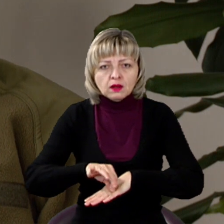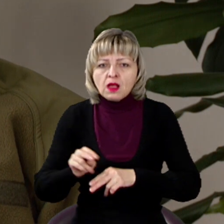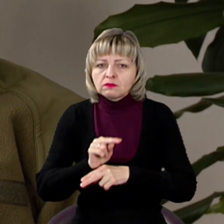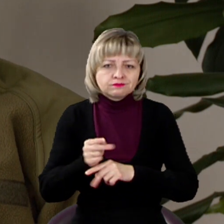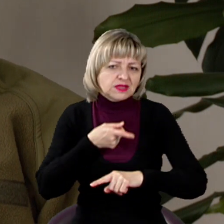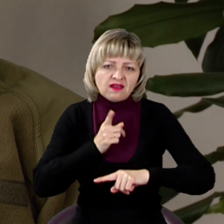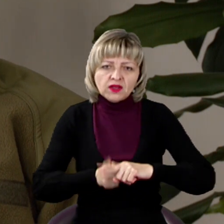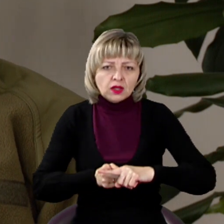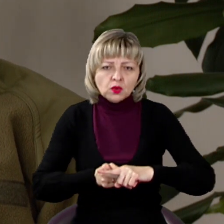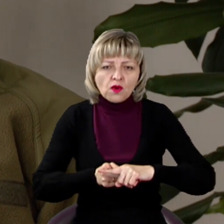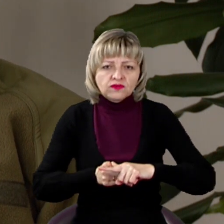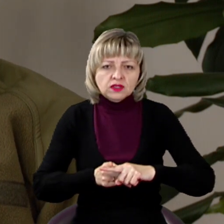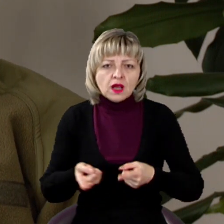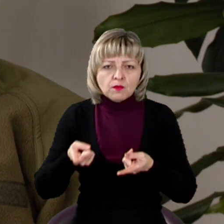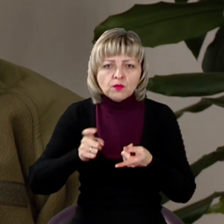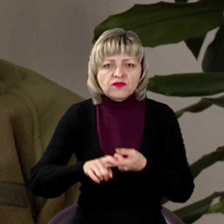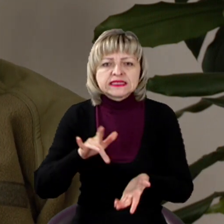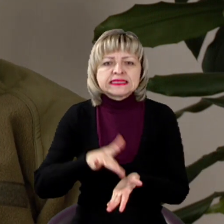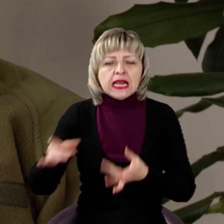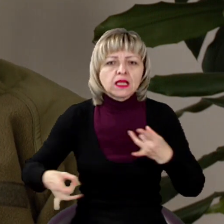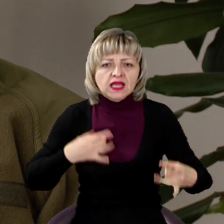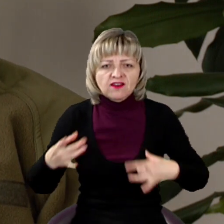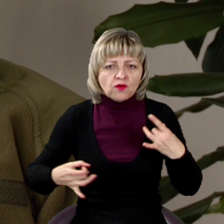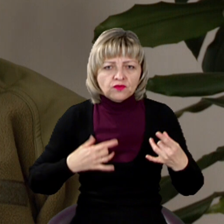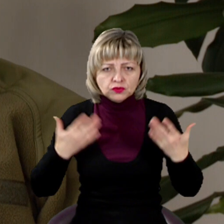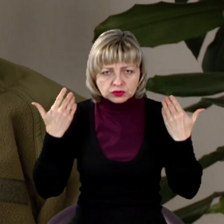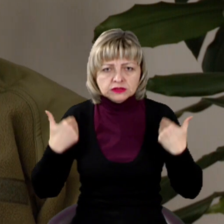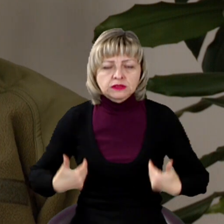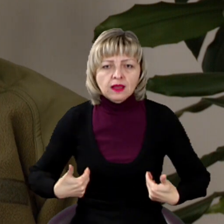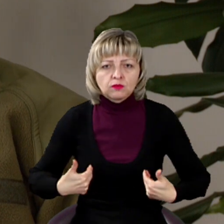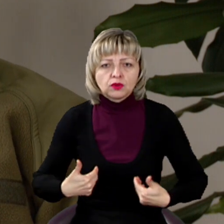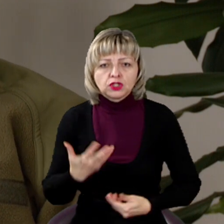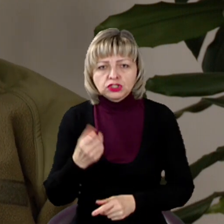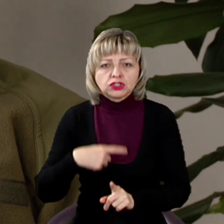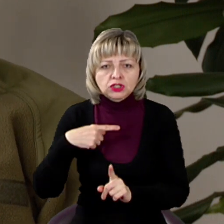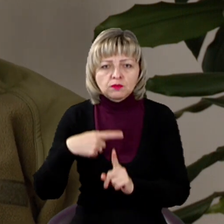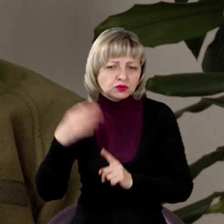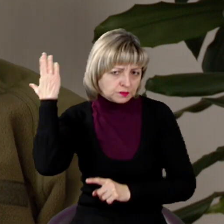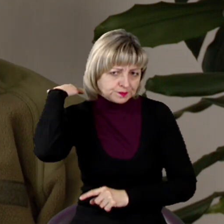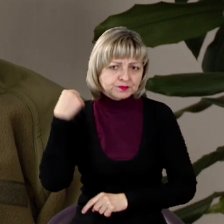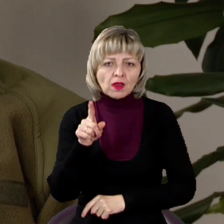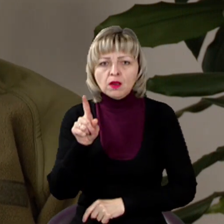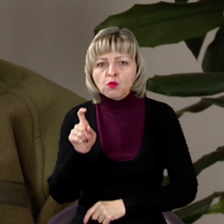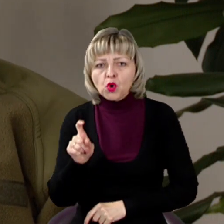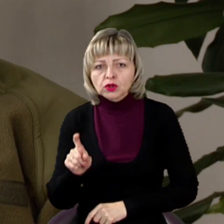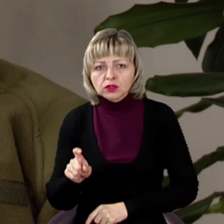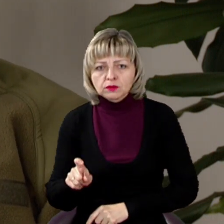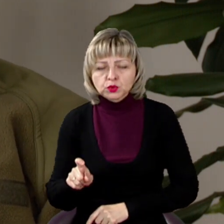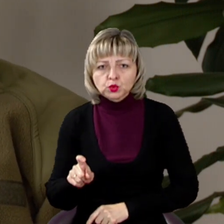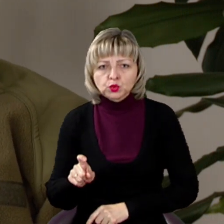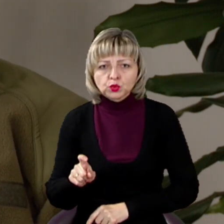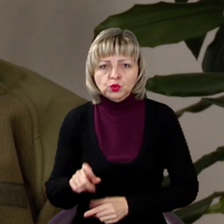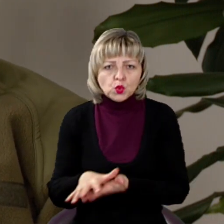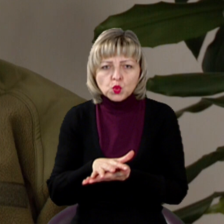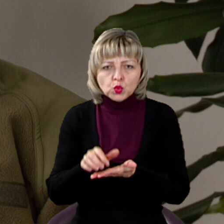невиліковна. Пов'язана з центральною нервовою системою. Ну, і ще по хребту, там, ураження